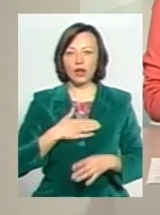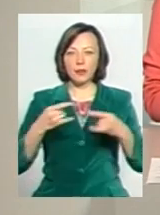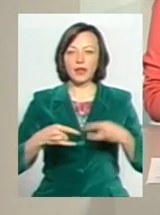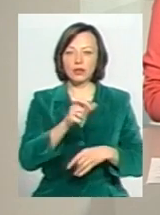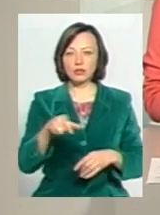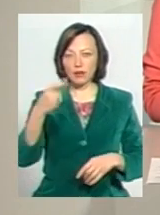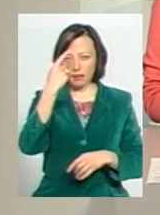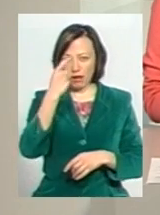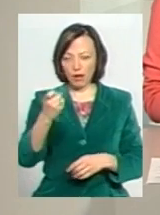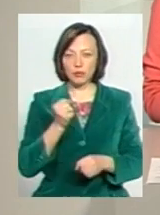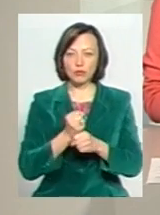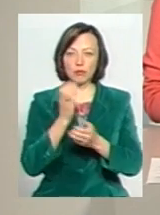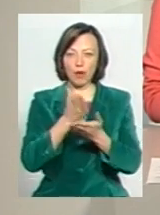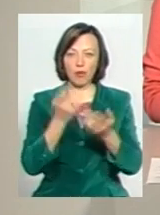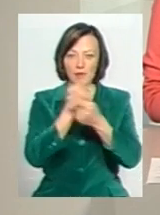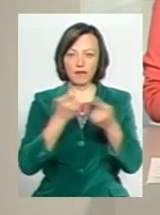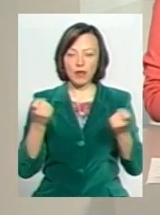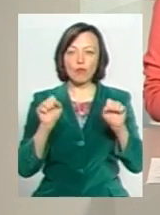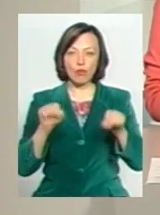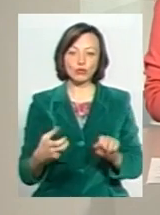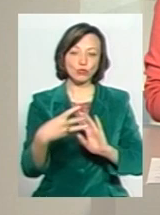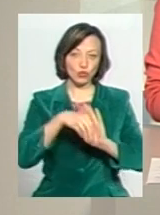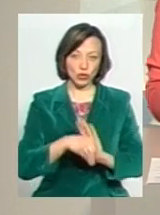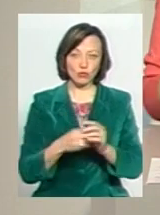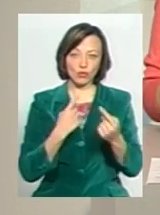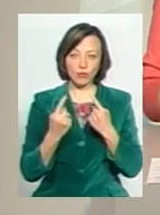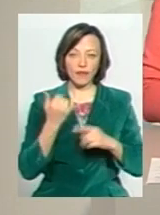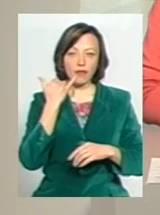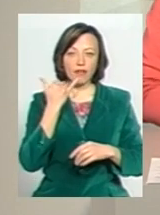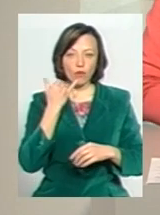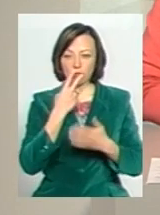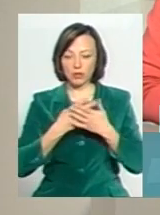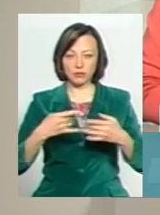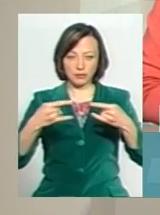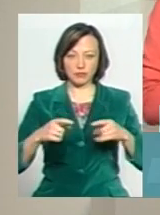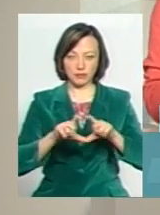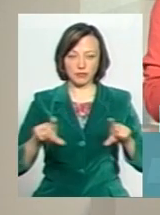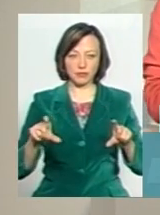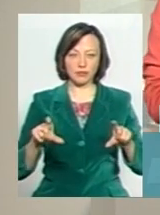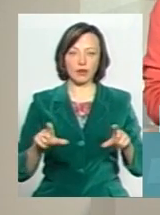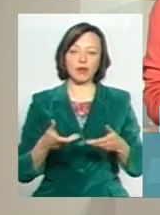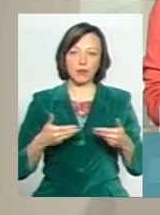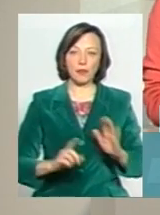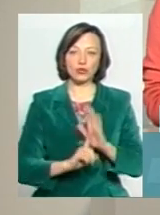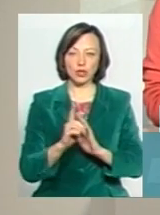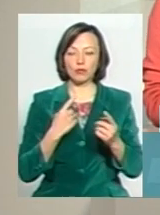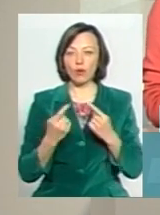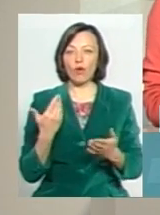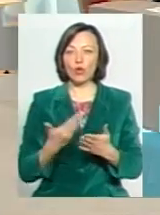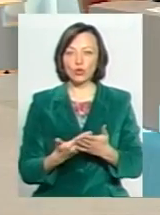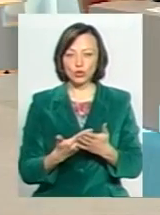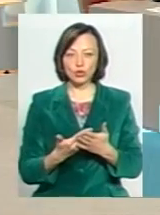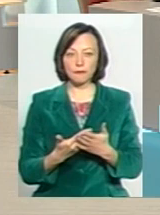Телеглядачам нагадую, що ми працюємо у прямому ефірі, тому можете долучатись до розмови телефонами, які бачите на ваших екранах. А ми починаємо розмову. Отож,